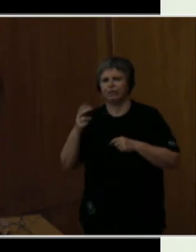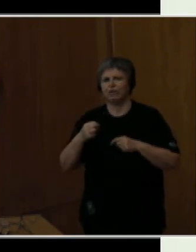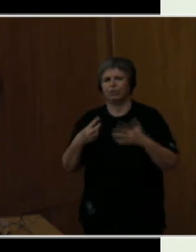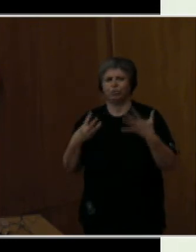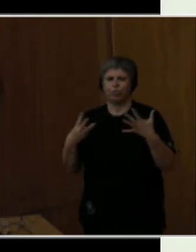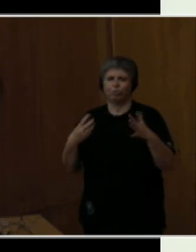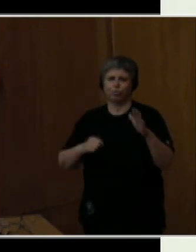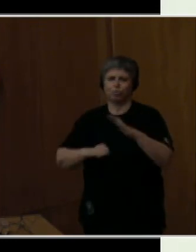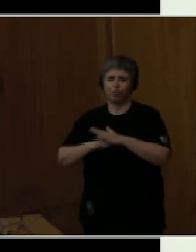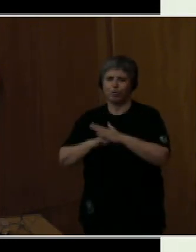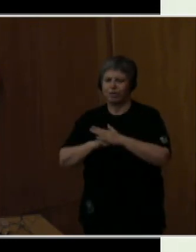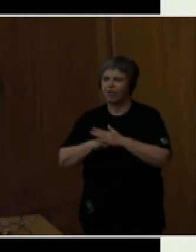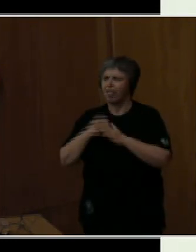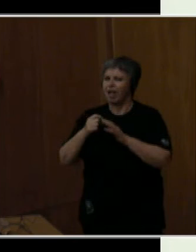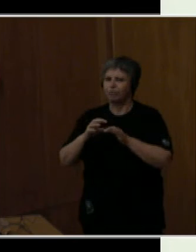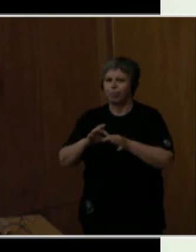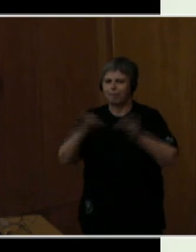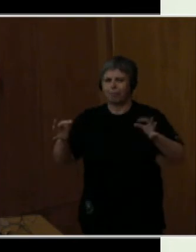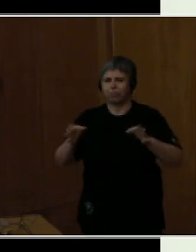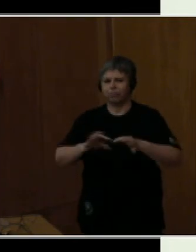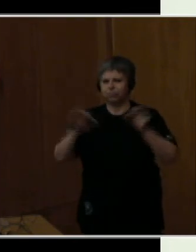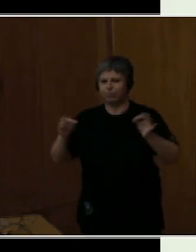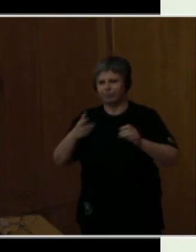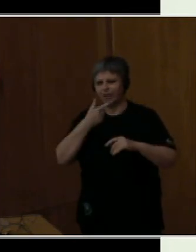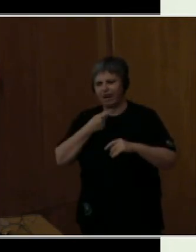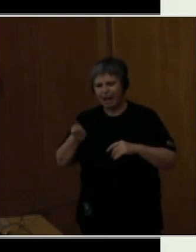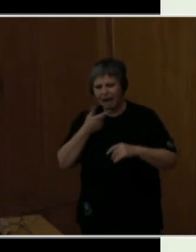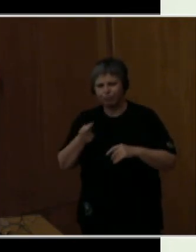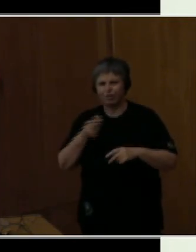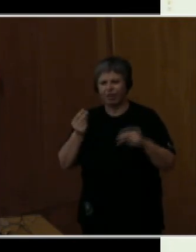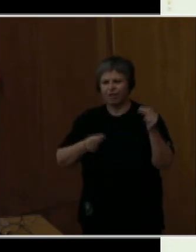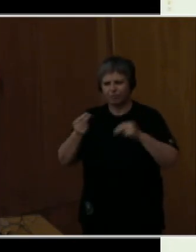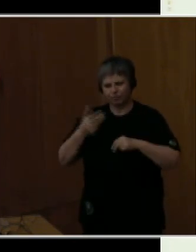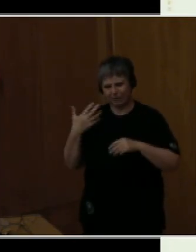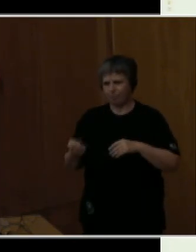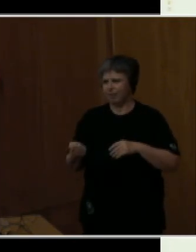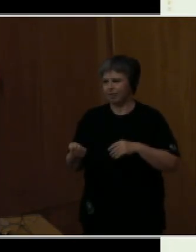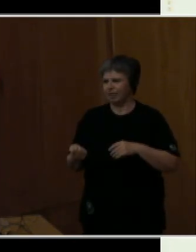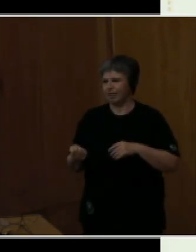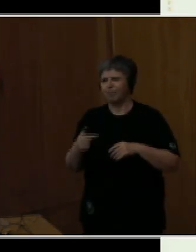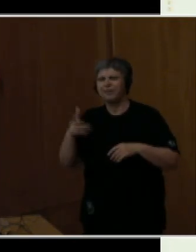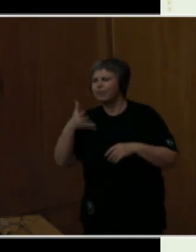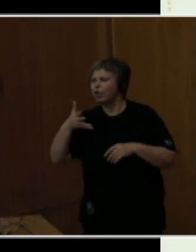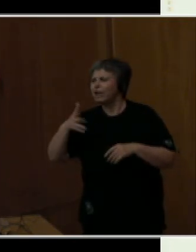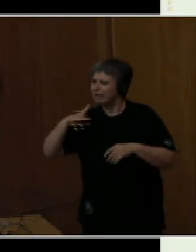προβλήματα. Νομίζω ότι οι μεγαλύτεροι τα έχετε προλάβει και τα ξέρετε. Μετά